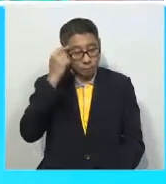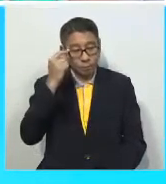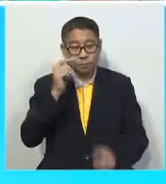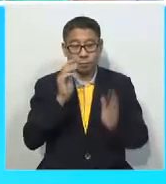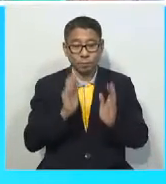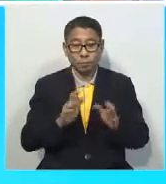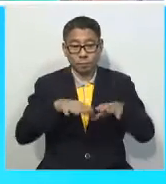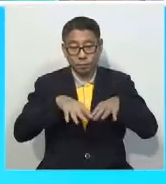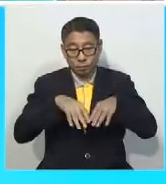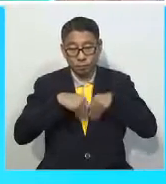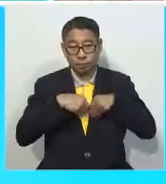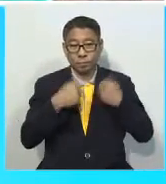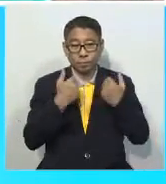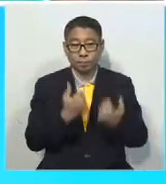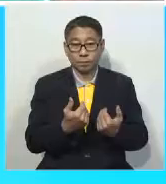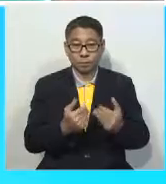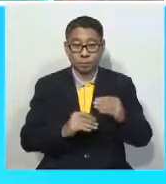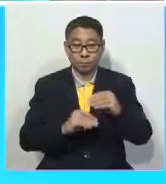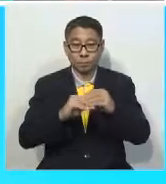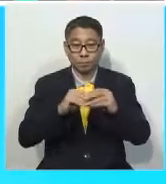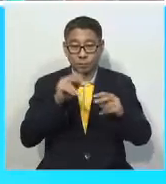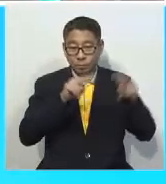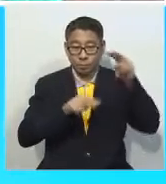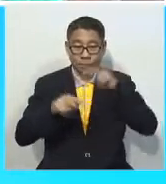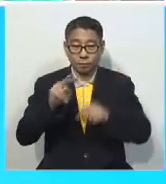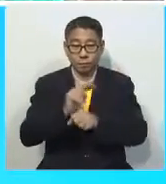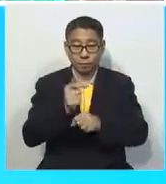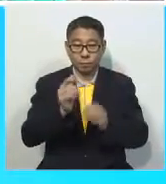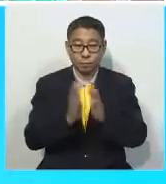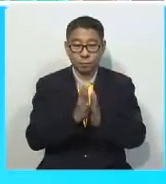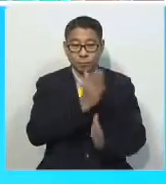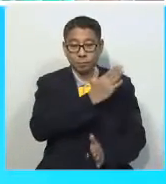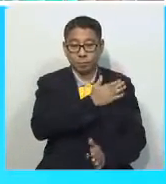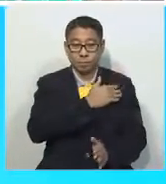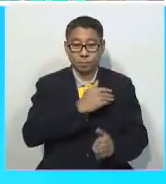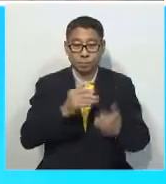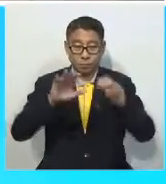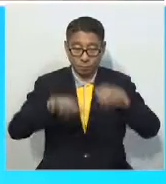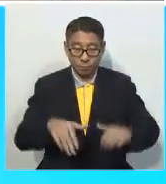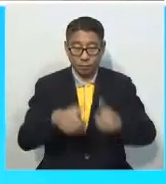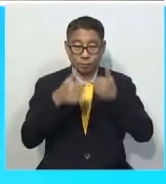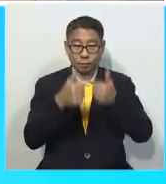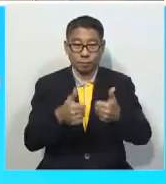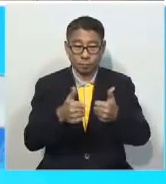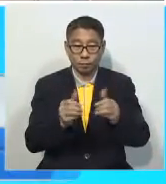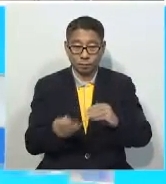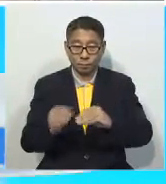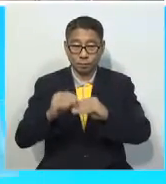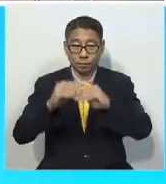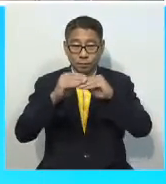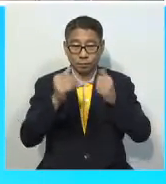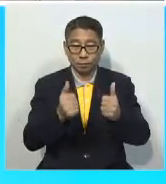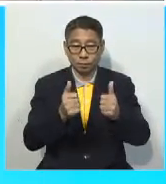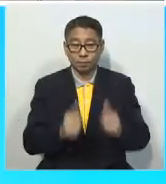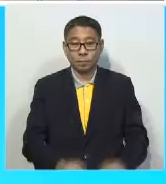การปรับอันนี้ก็จะทำให้การดูแลงานของคณะสงฆ์เนี่ยมีประสิทธิภาพมากยิ่งขึ้น